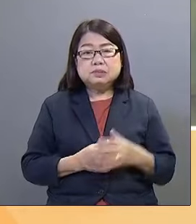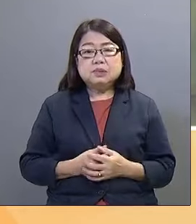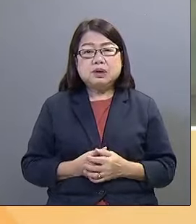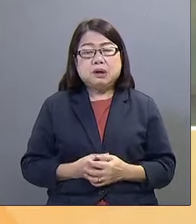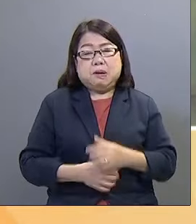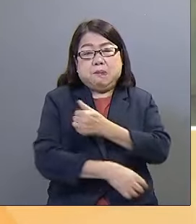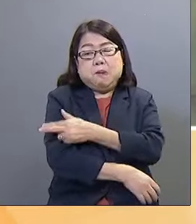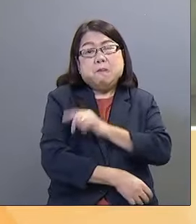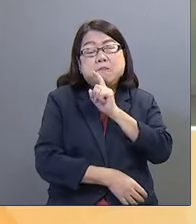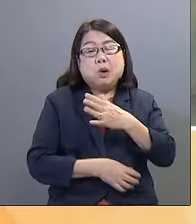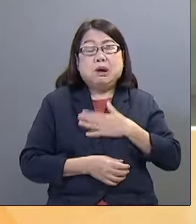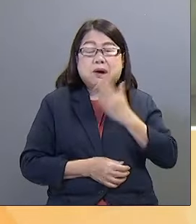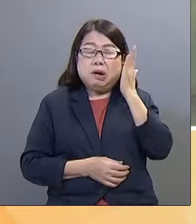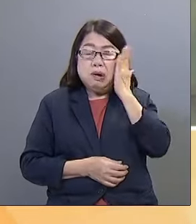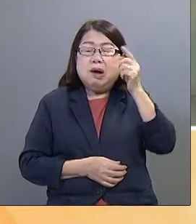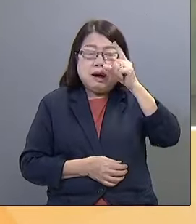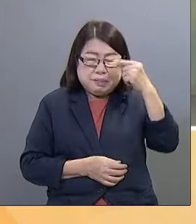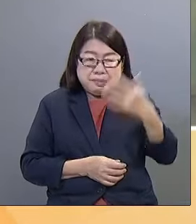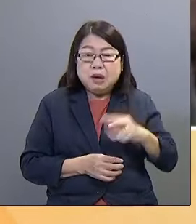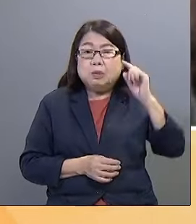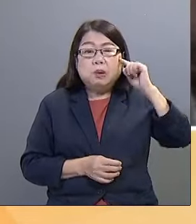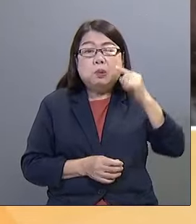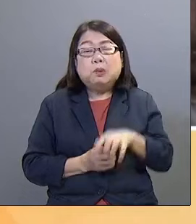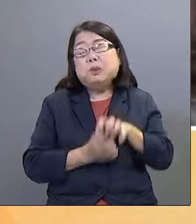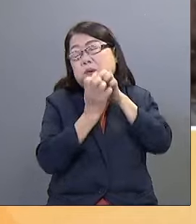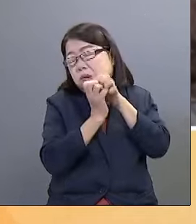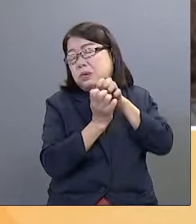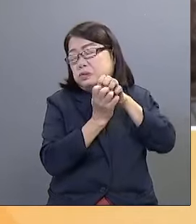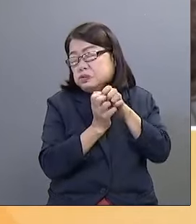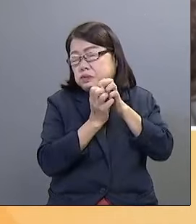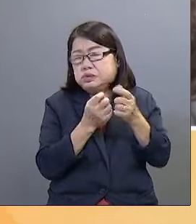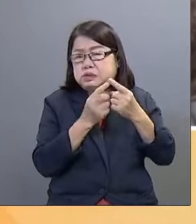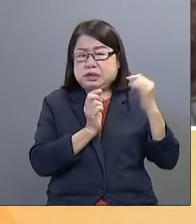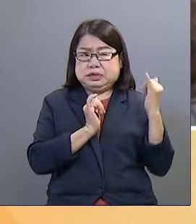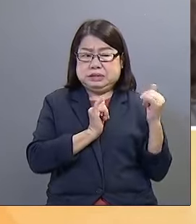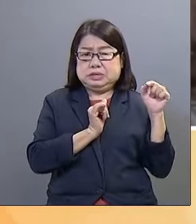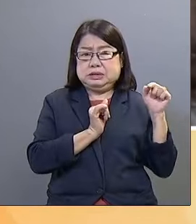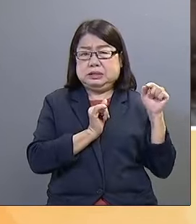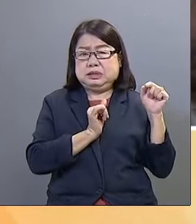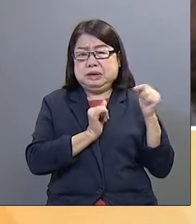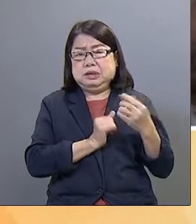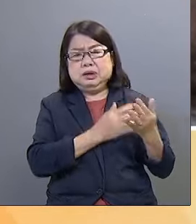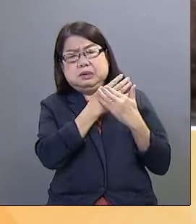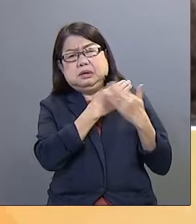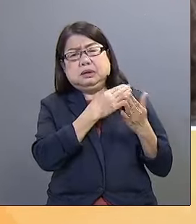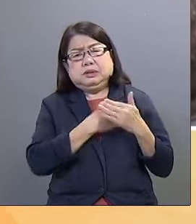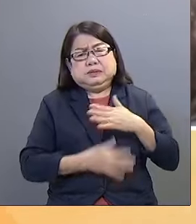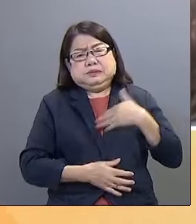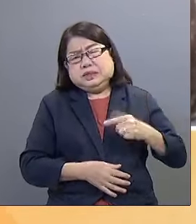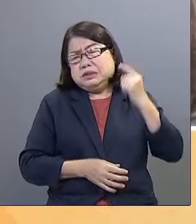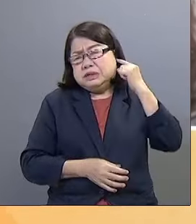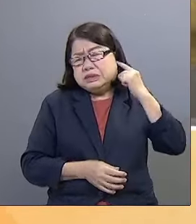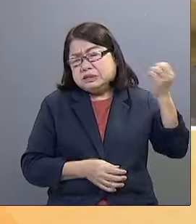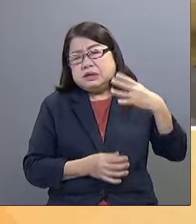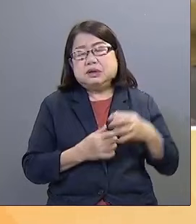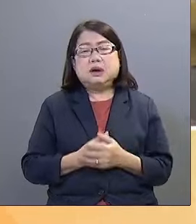ถ้าเราหลับเราก็จะไม่รู้ตัวนะคะคือ...อาจจะเป็จากคนขางๆที่บอกเราถ้าอยากจะส้างจงๆ